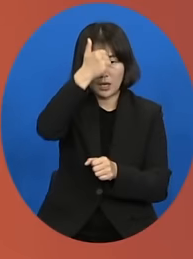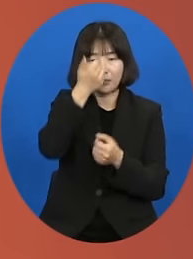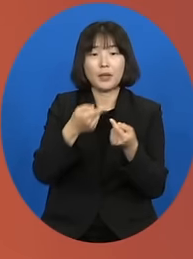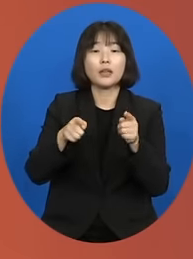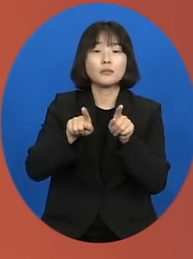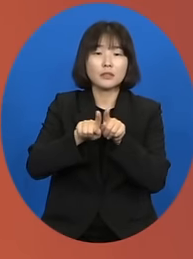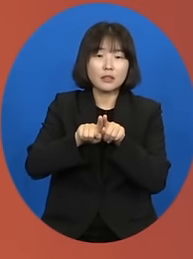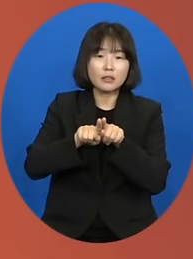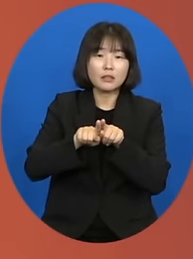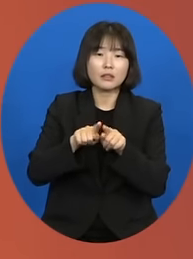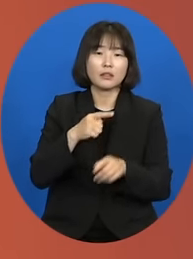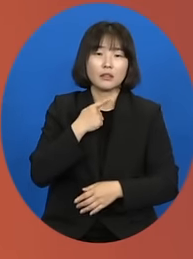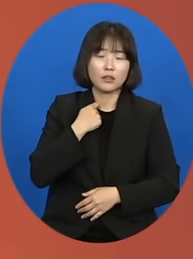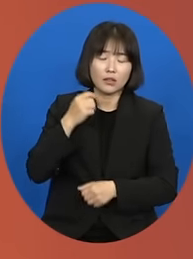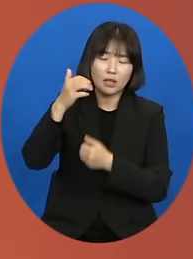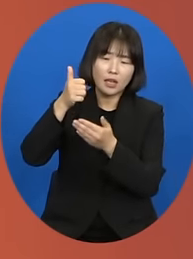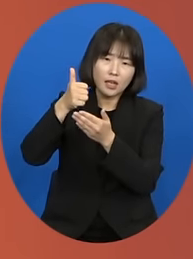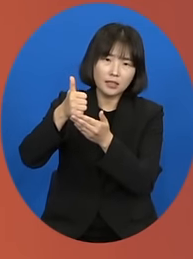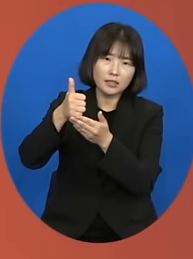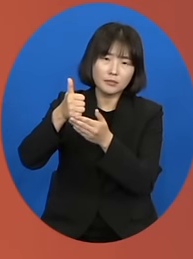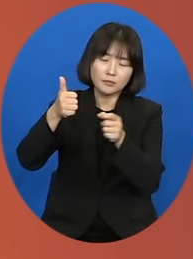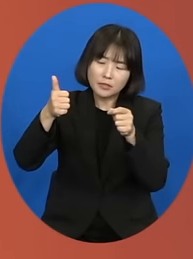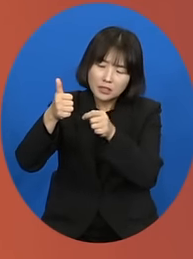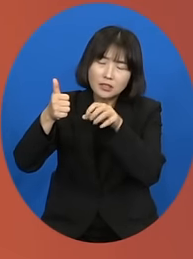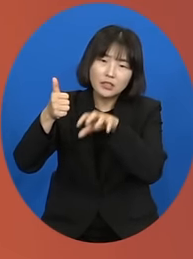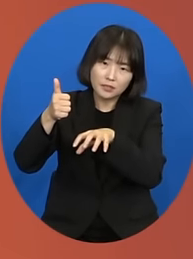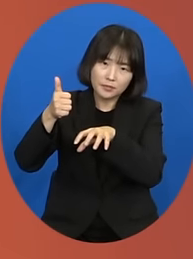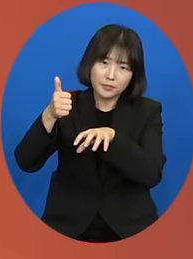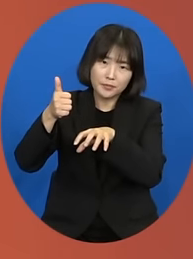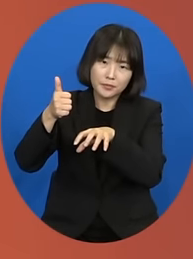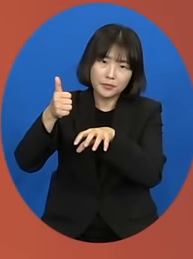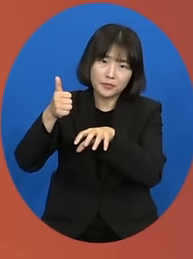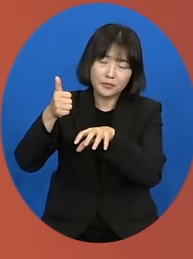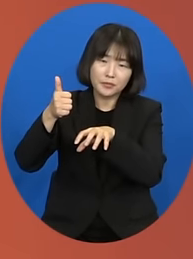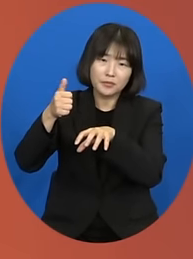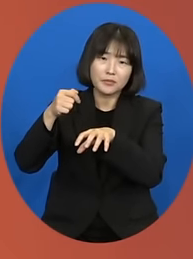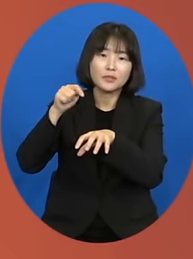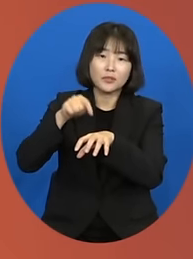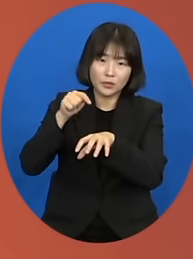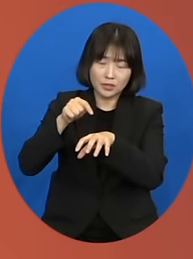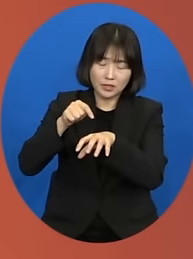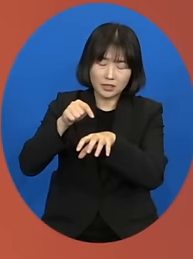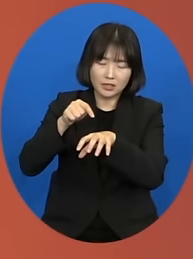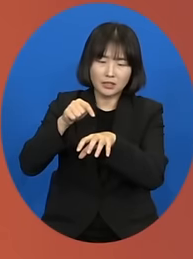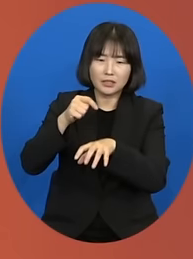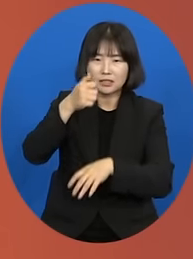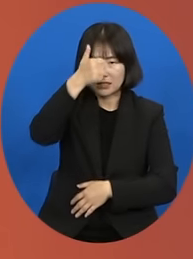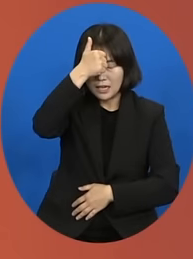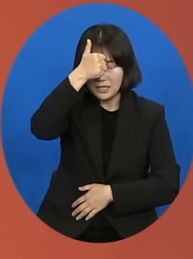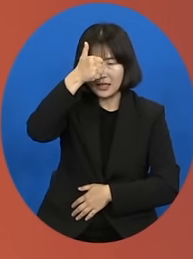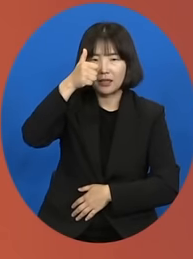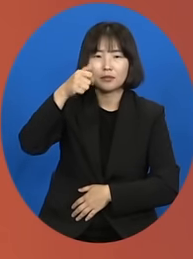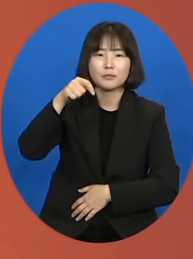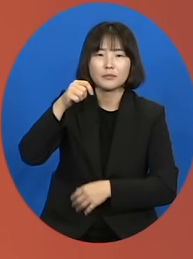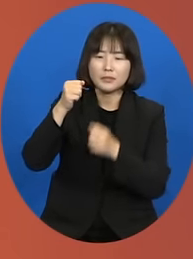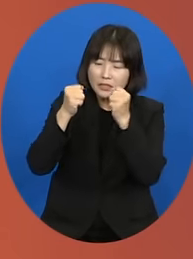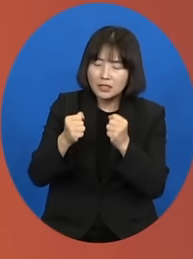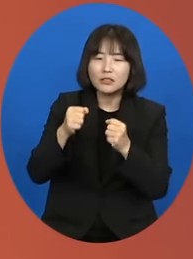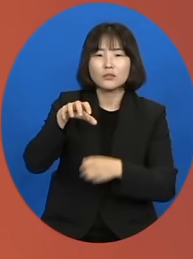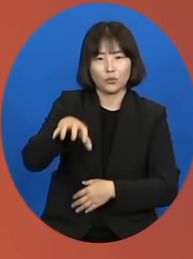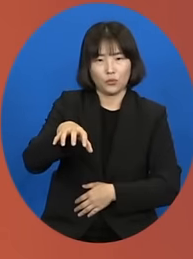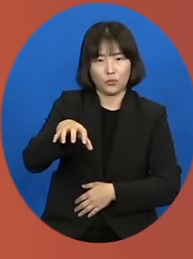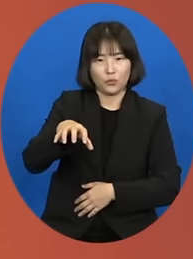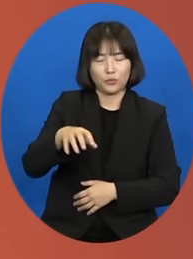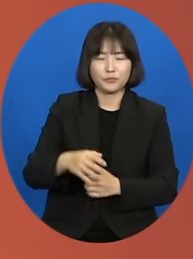그 하나님의 옆자리, 그 하나님의 아들의 자리가 바로 아담의 자리였던 것입니다.